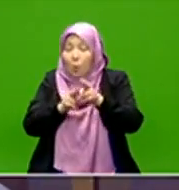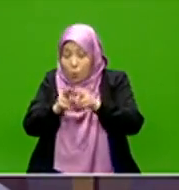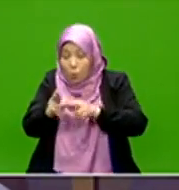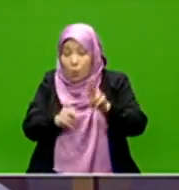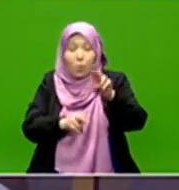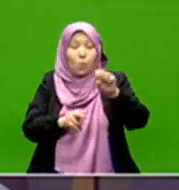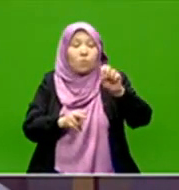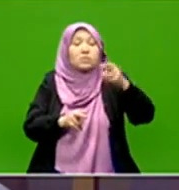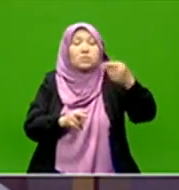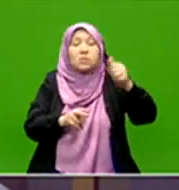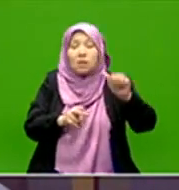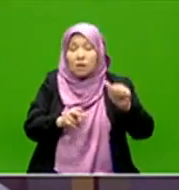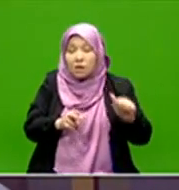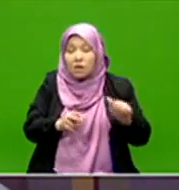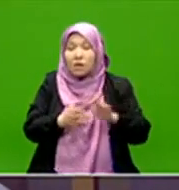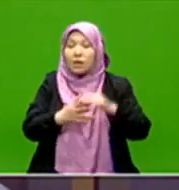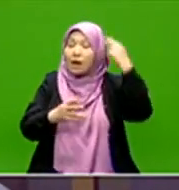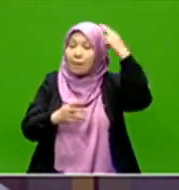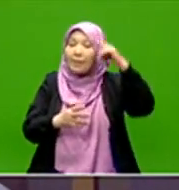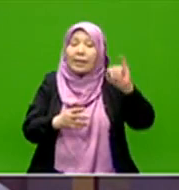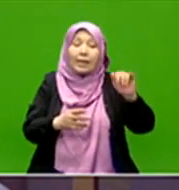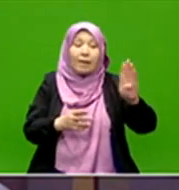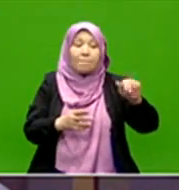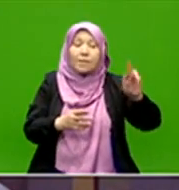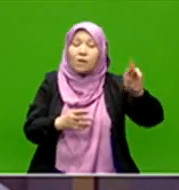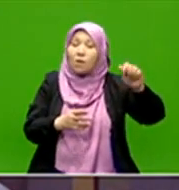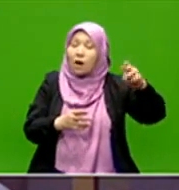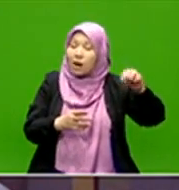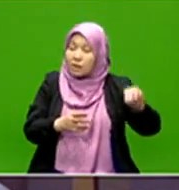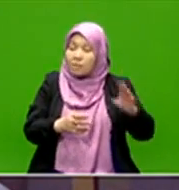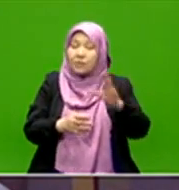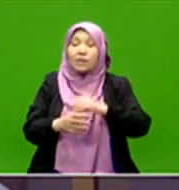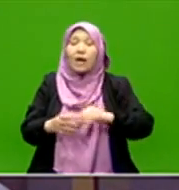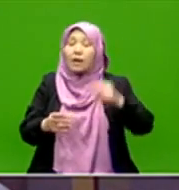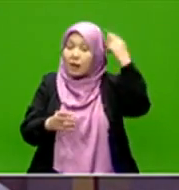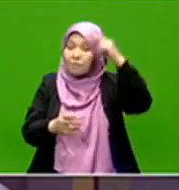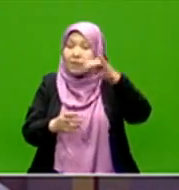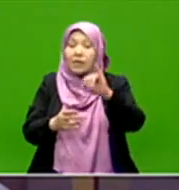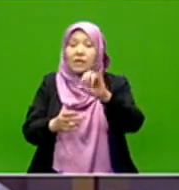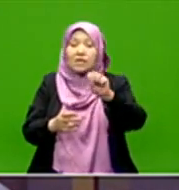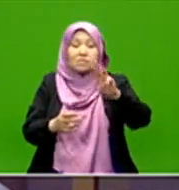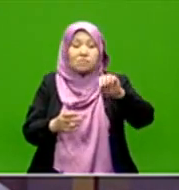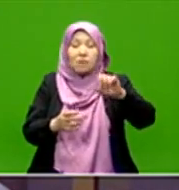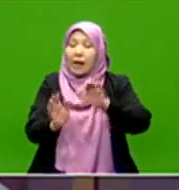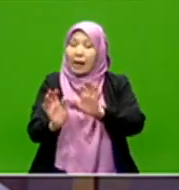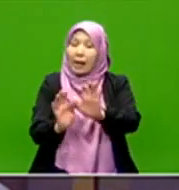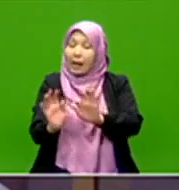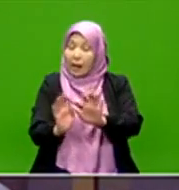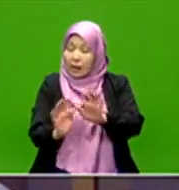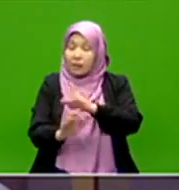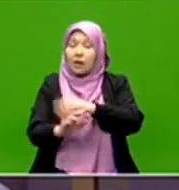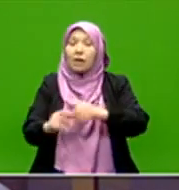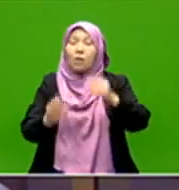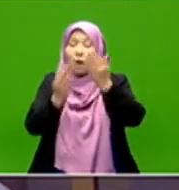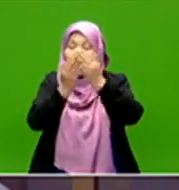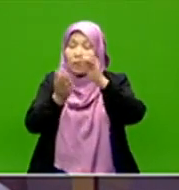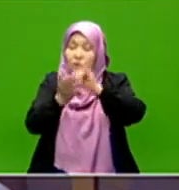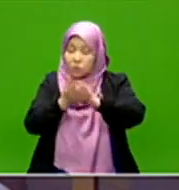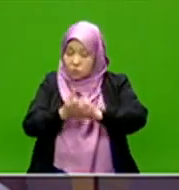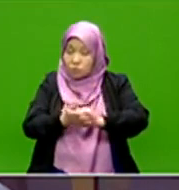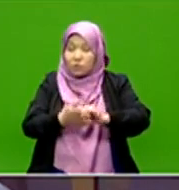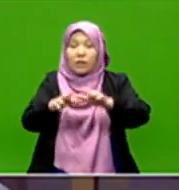juga si anak. Tapi dengan barakah, ya, doa ini Allah terima dan ianya kekal sampai sekarang